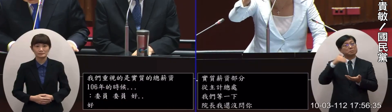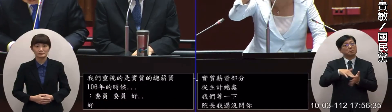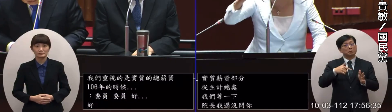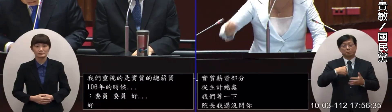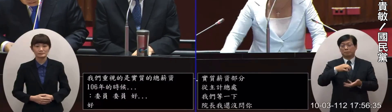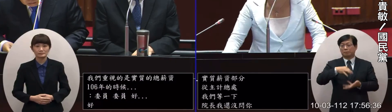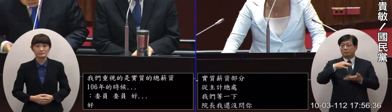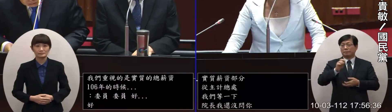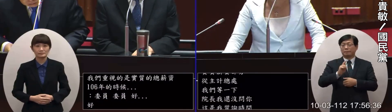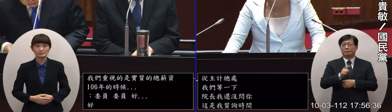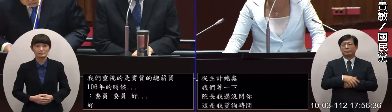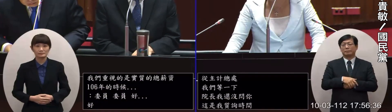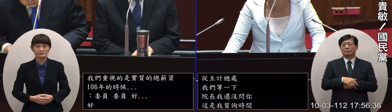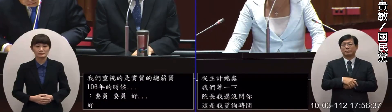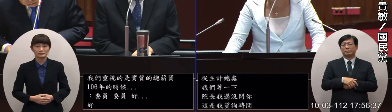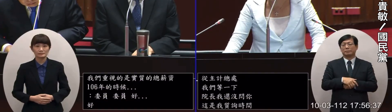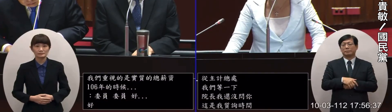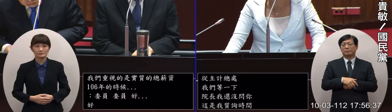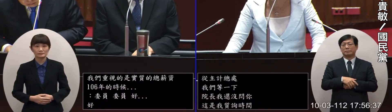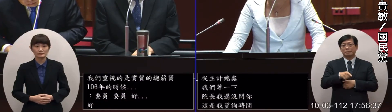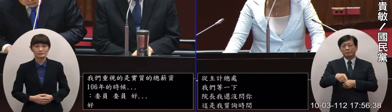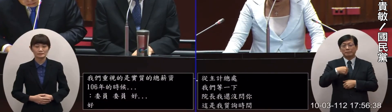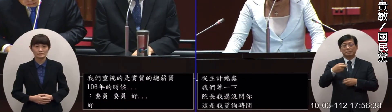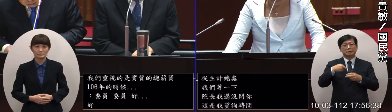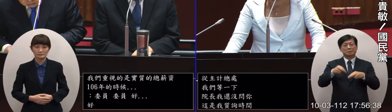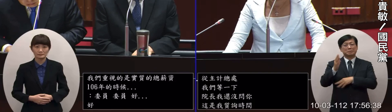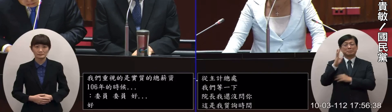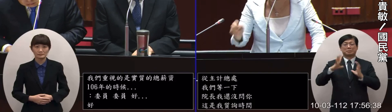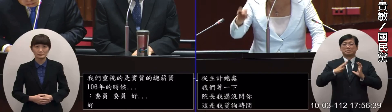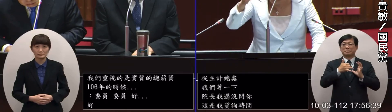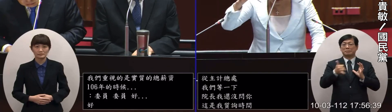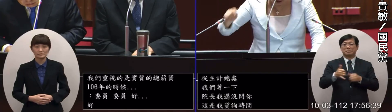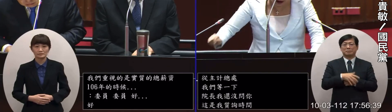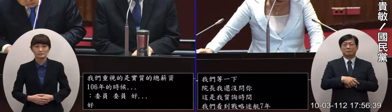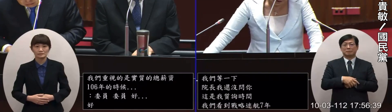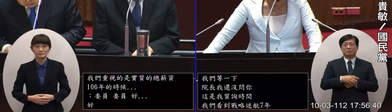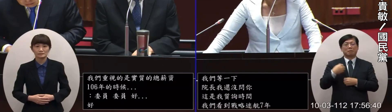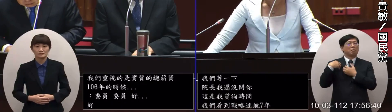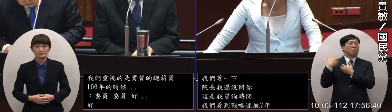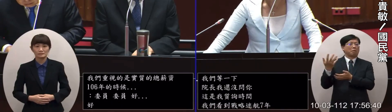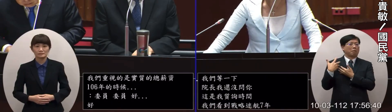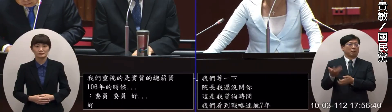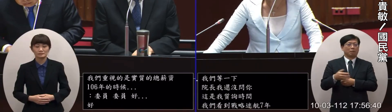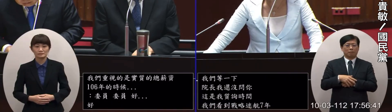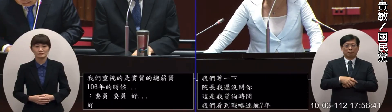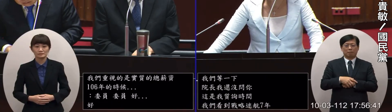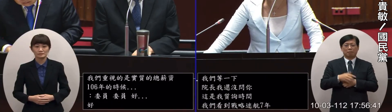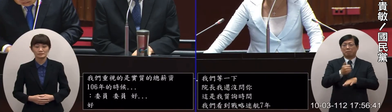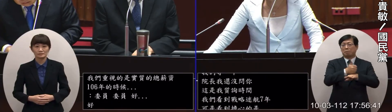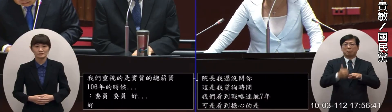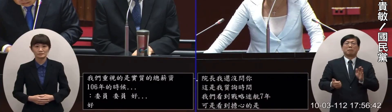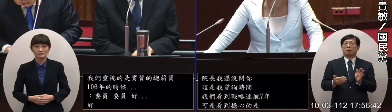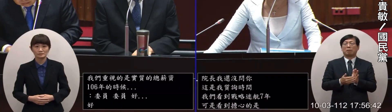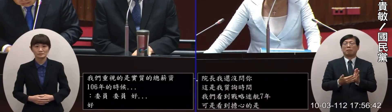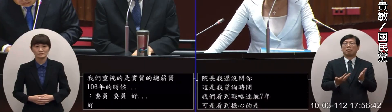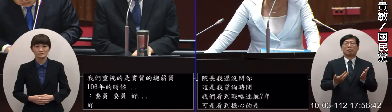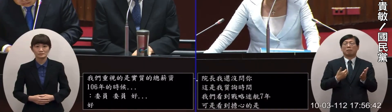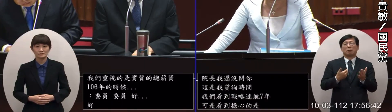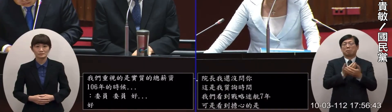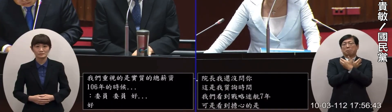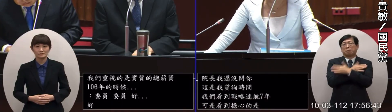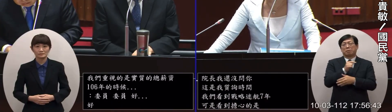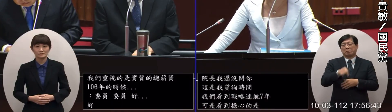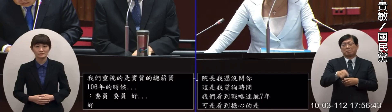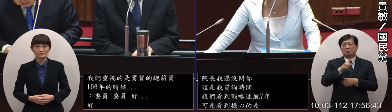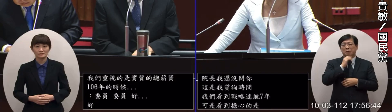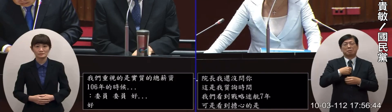担心的是，我们这些的行政官员呢，甩锅下台之后，哪里管这些